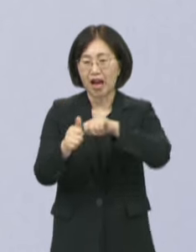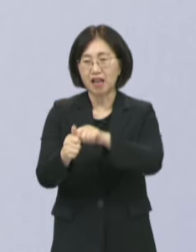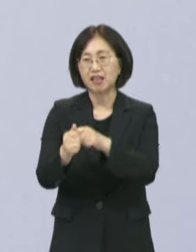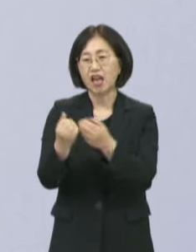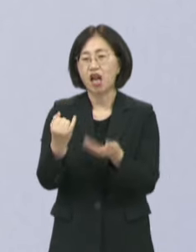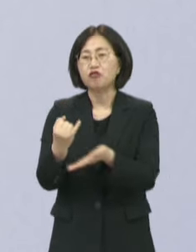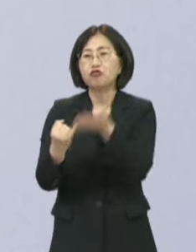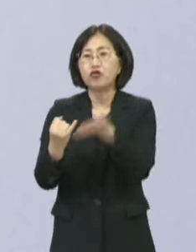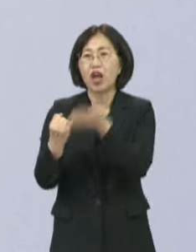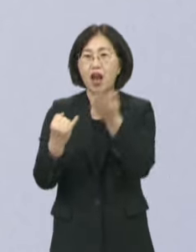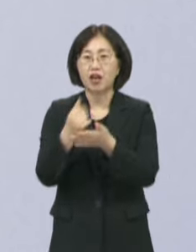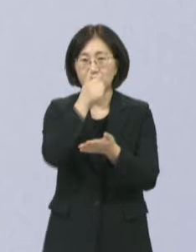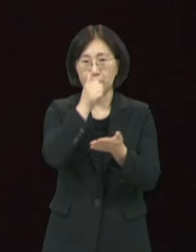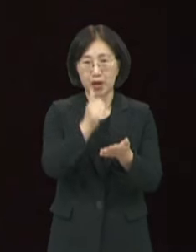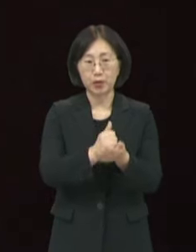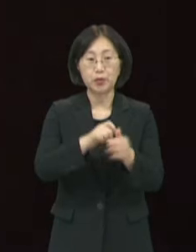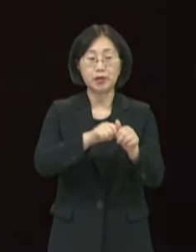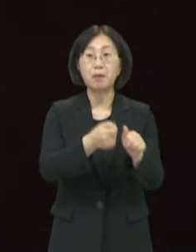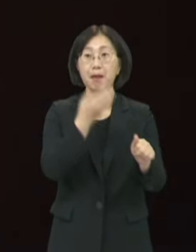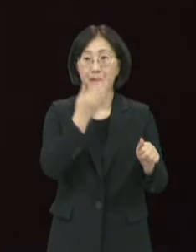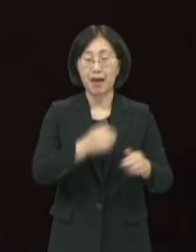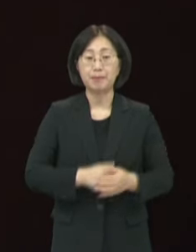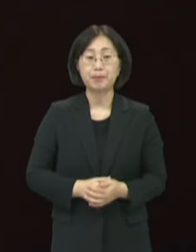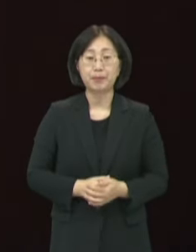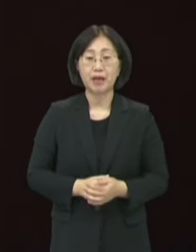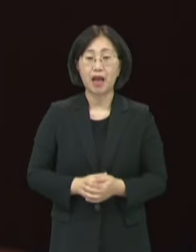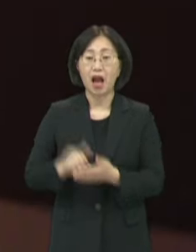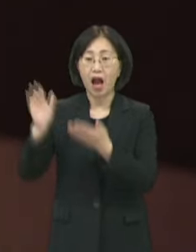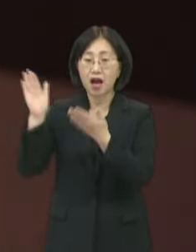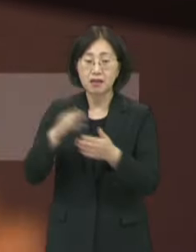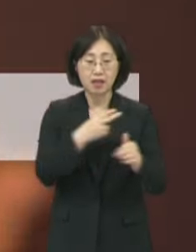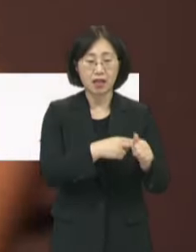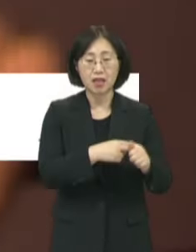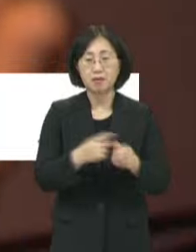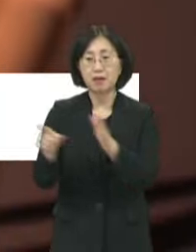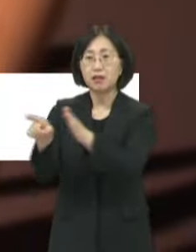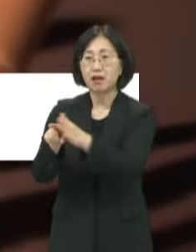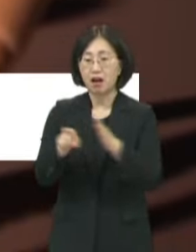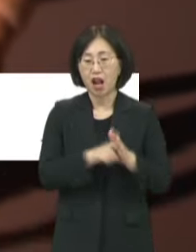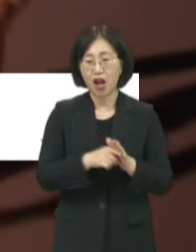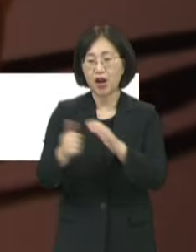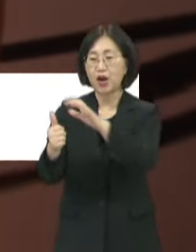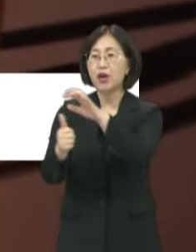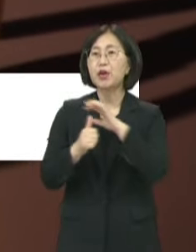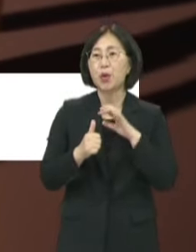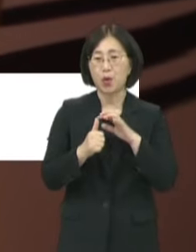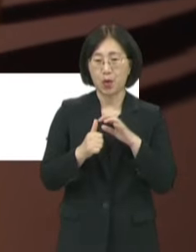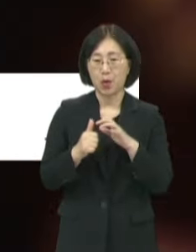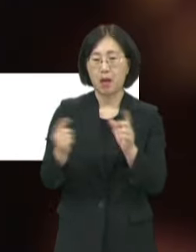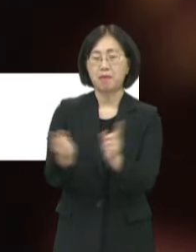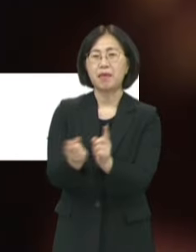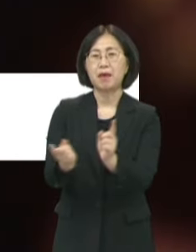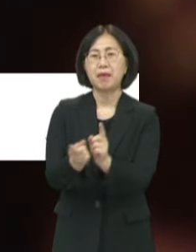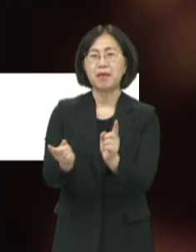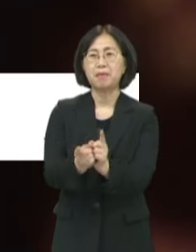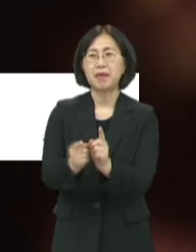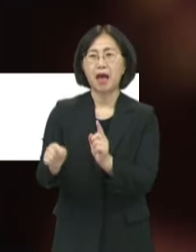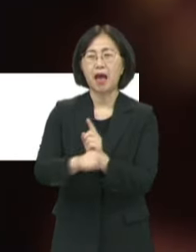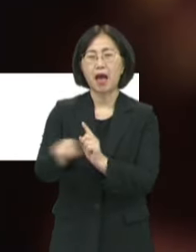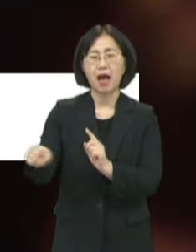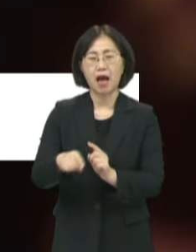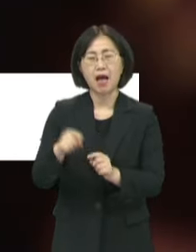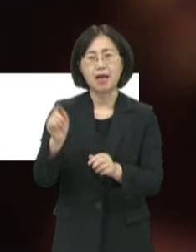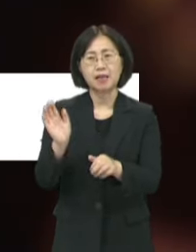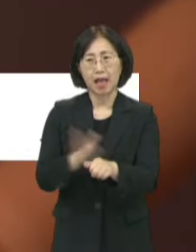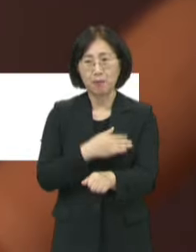수 있다고 설명했습니다가 학생과 신뢰관계를 악용해 부적절한 교제를 해온만큼 상대를 길리고 심리적으로